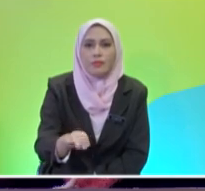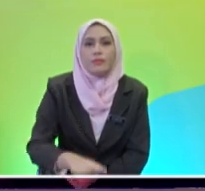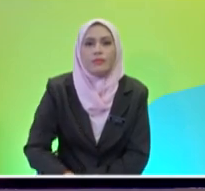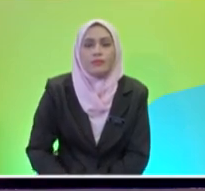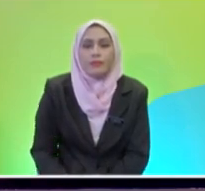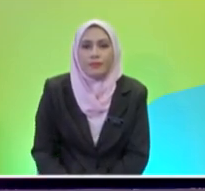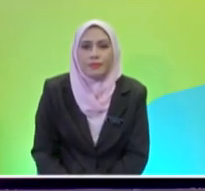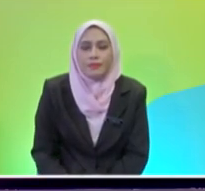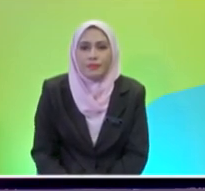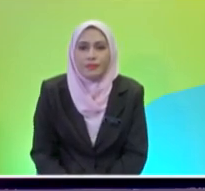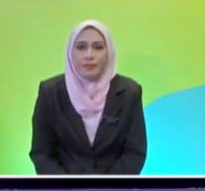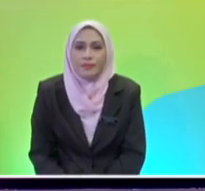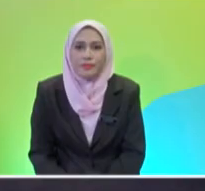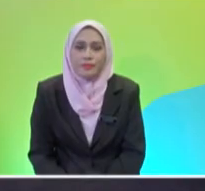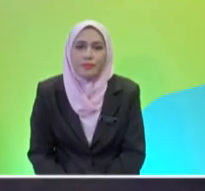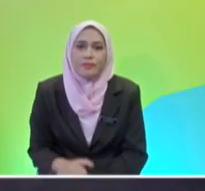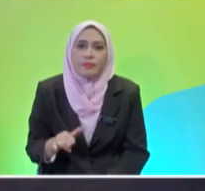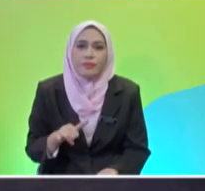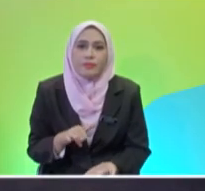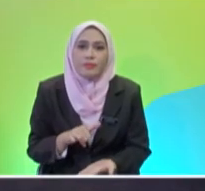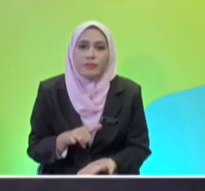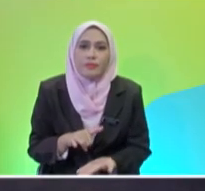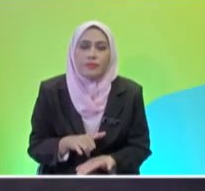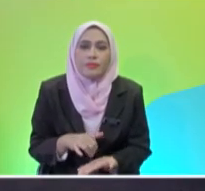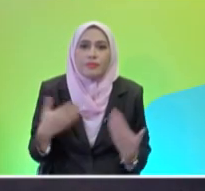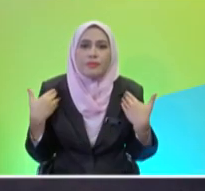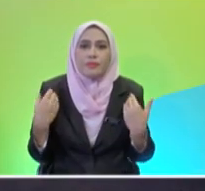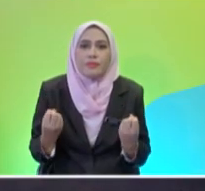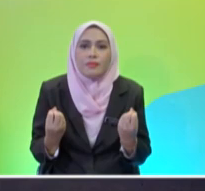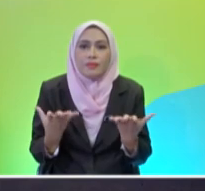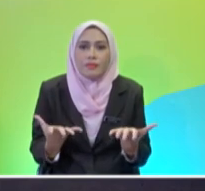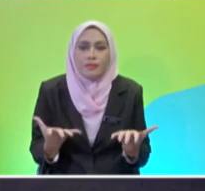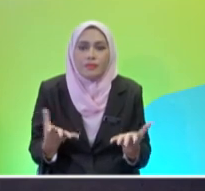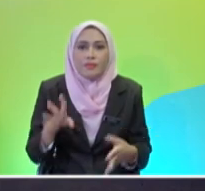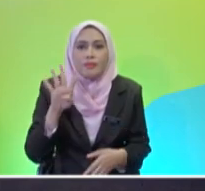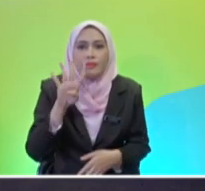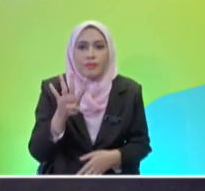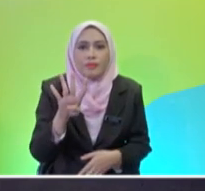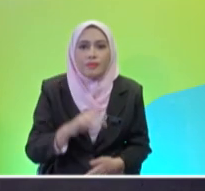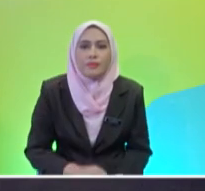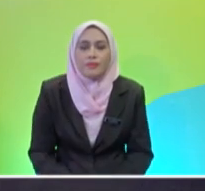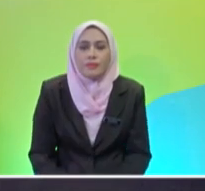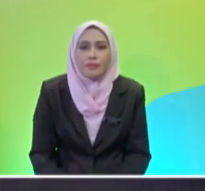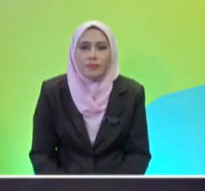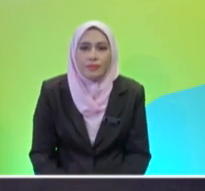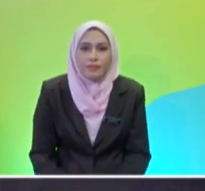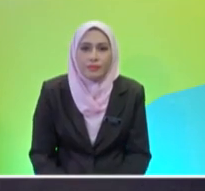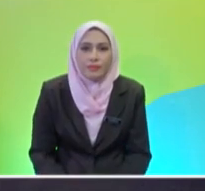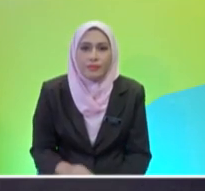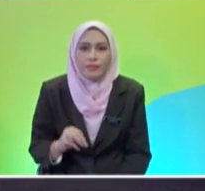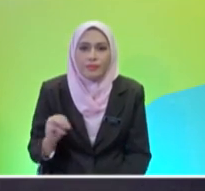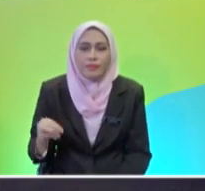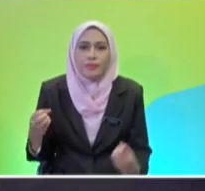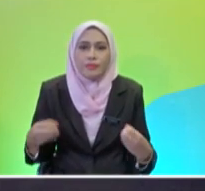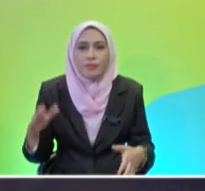beluncas. Itulah dia, kita ada berapa? Ada empat. Itulah dia murid-murid, kita dah pun kenali